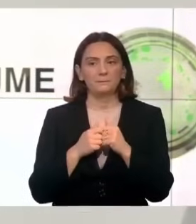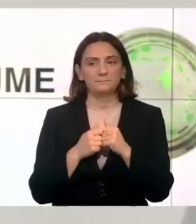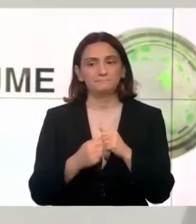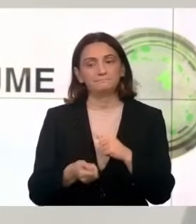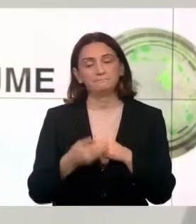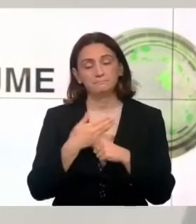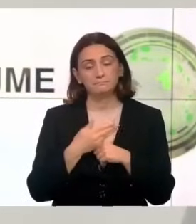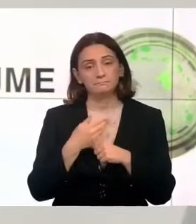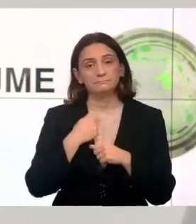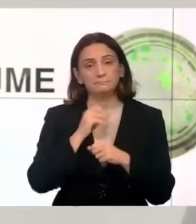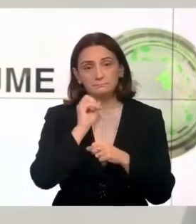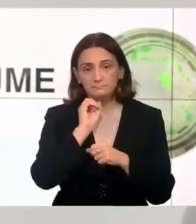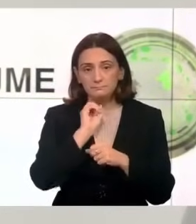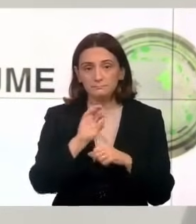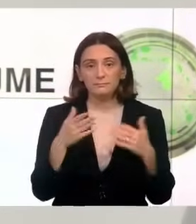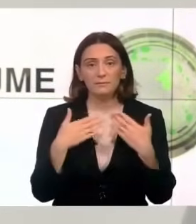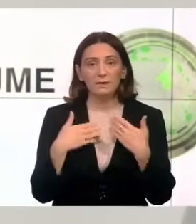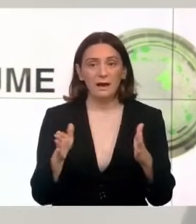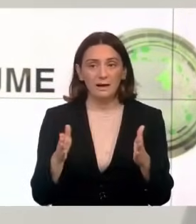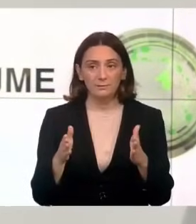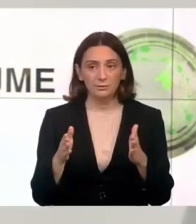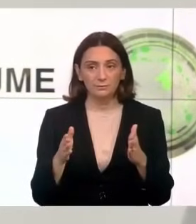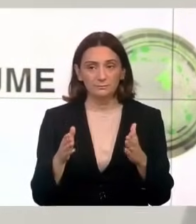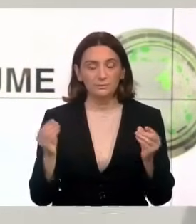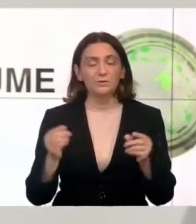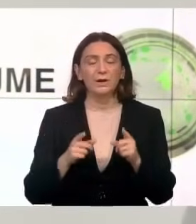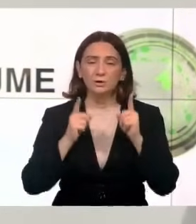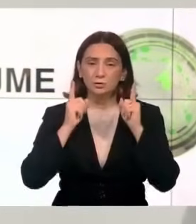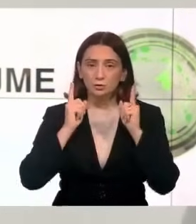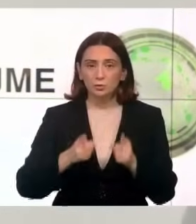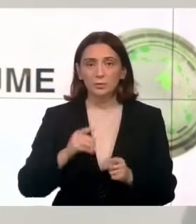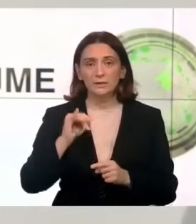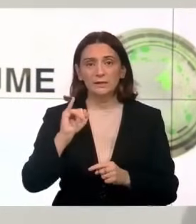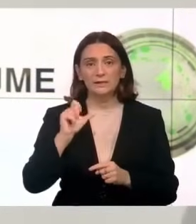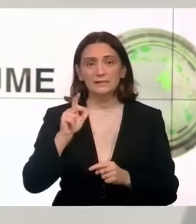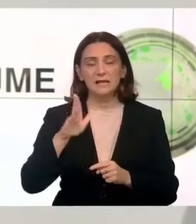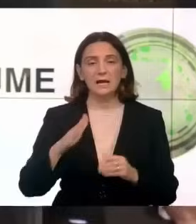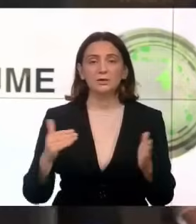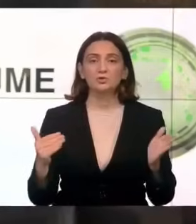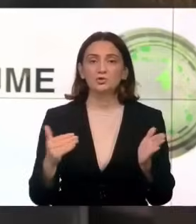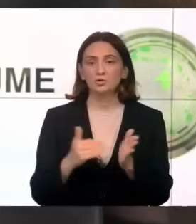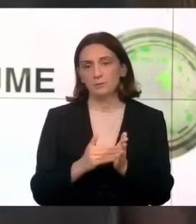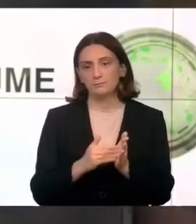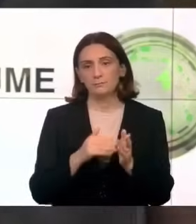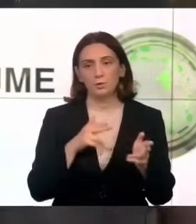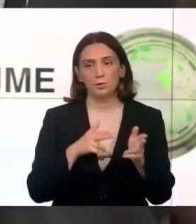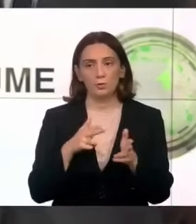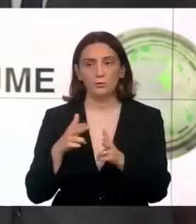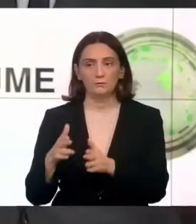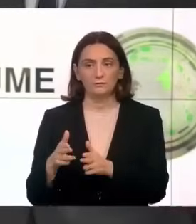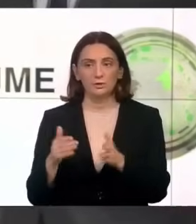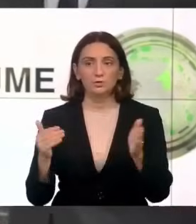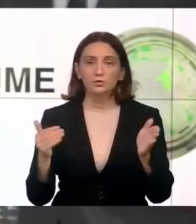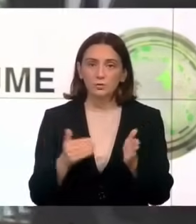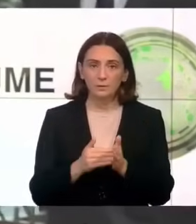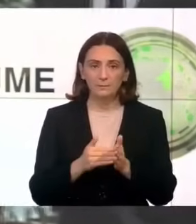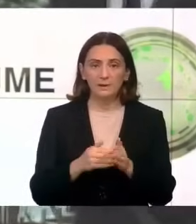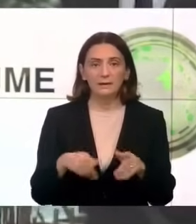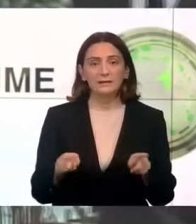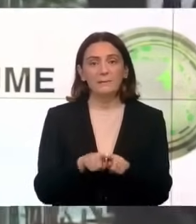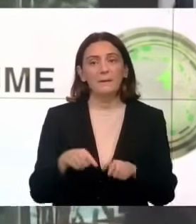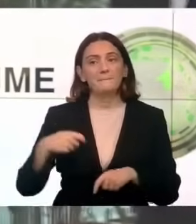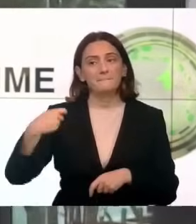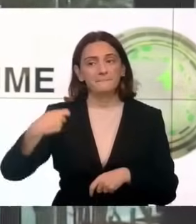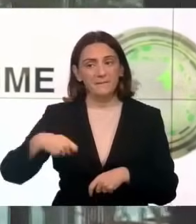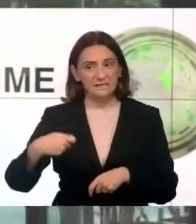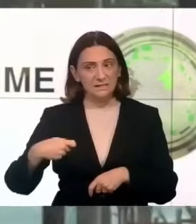është armpushimi. Propozimi amerikano-francez për një pushimzjarrje të përkohshëm është ende i vlefshëm. Kreu i diplomacisë franceze njoftoi se mbi